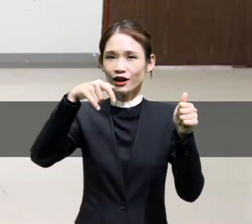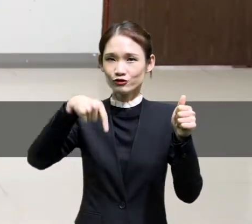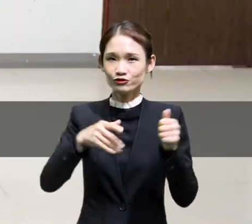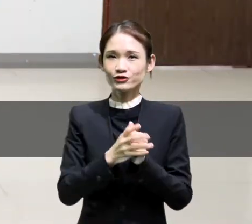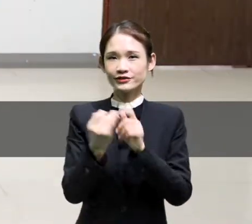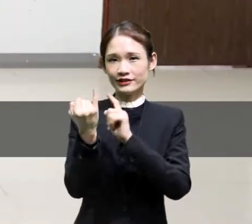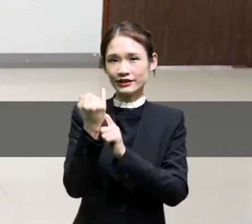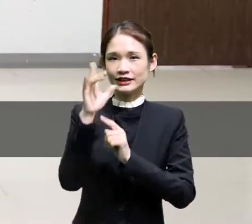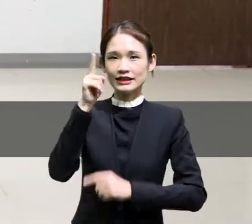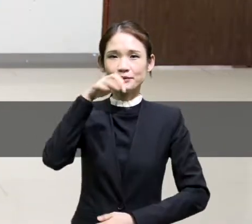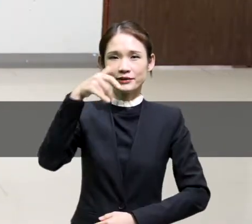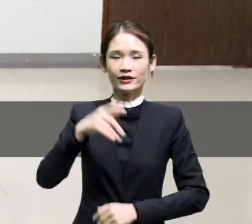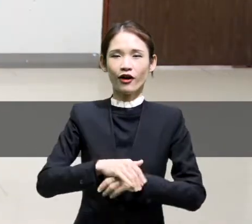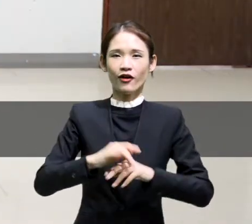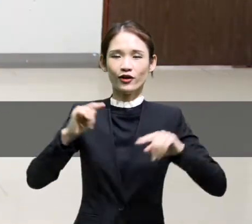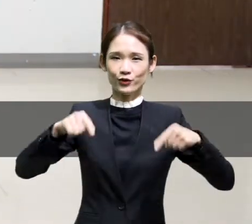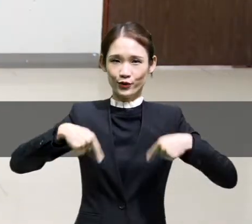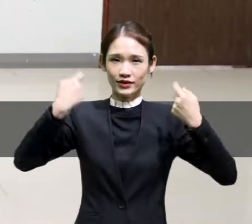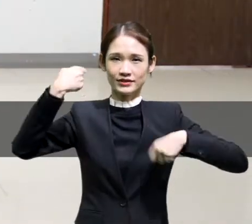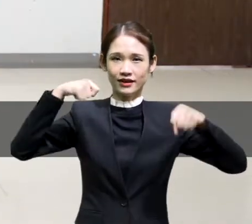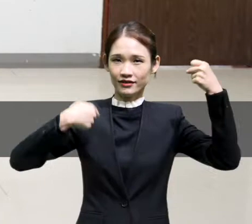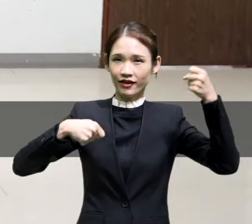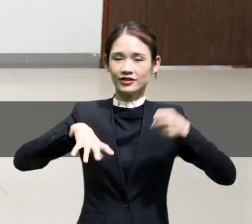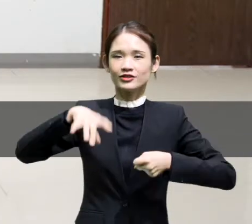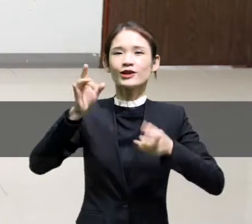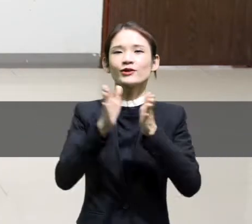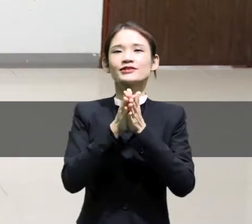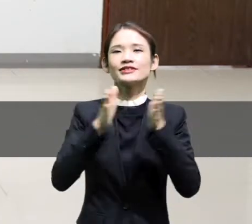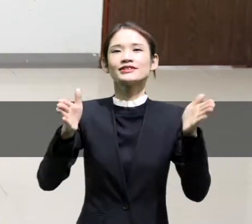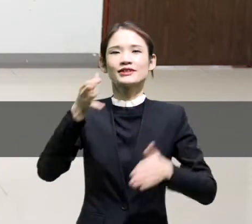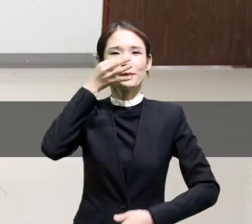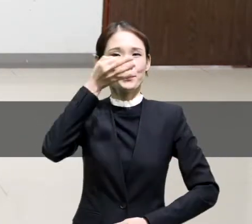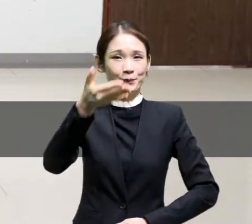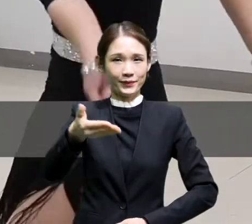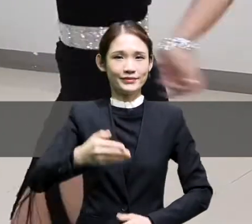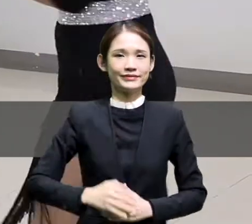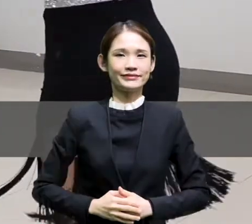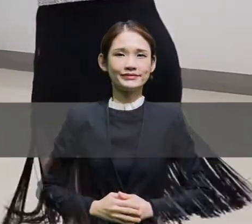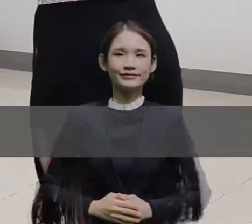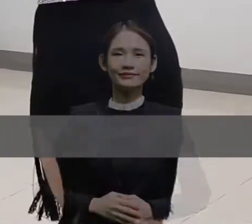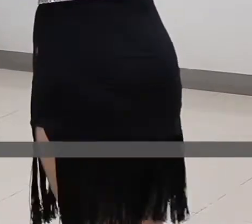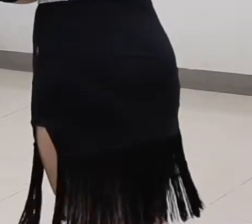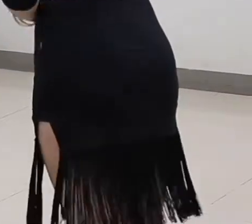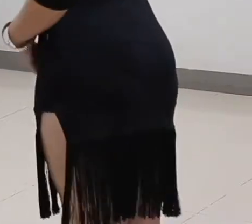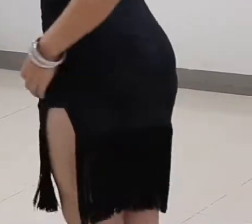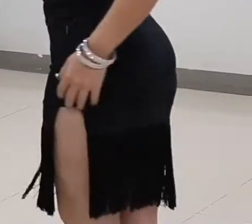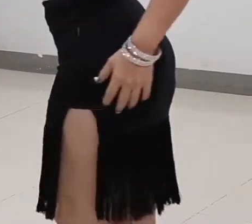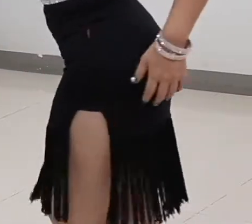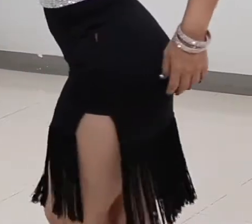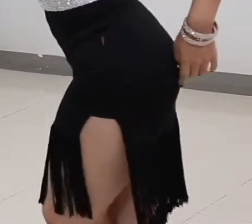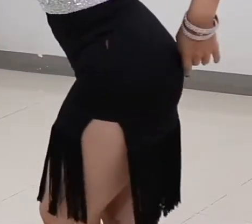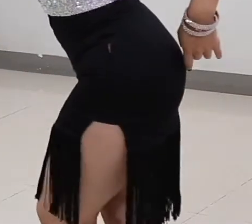오늘의 시작은 강세웅 단원과 이미경 단원이 함께 준비한 휠체어 댄스로 열었습니다.